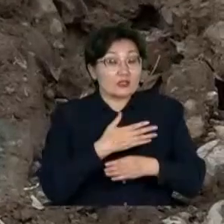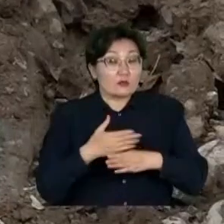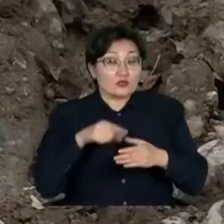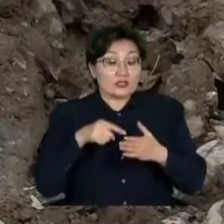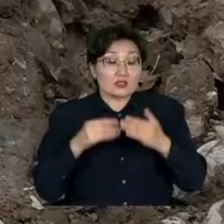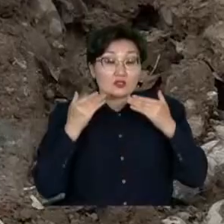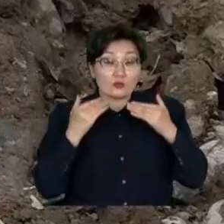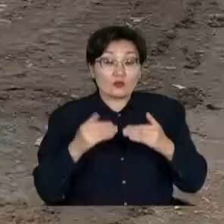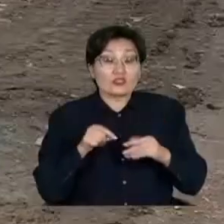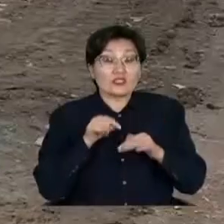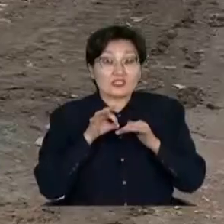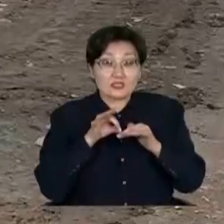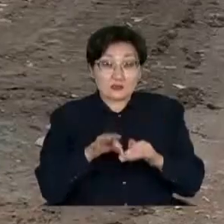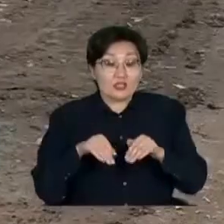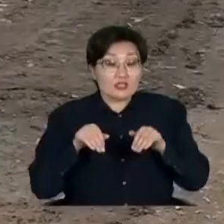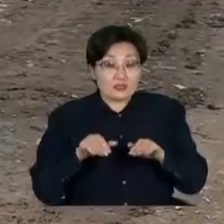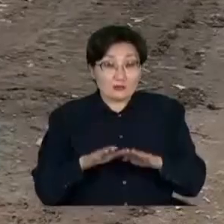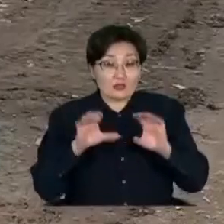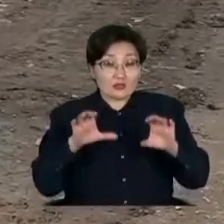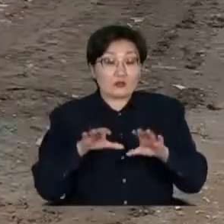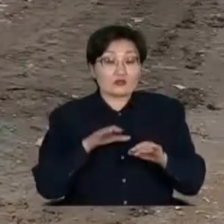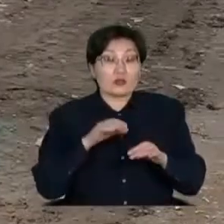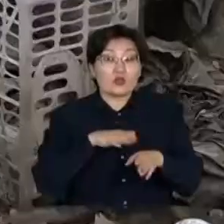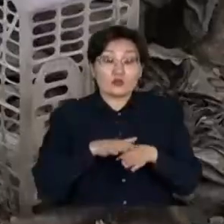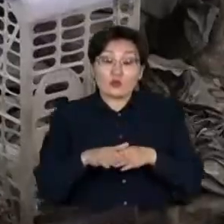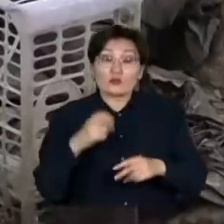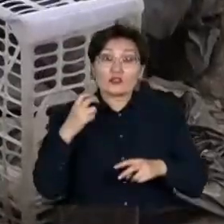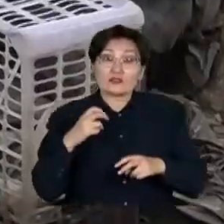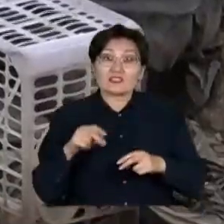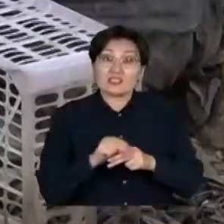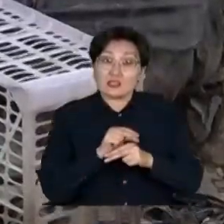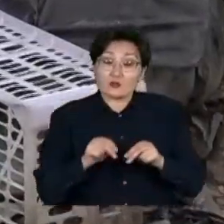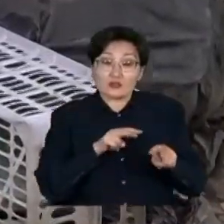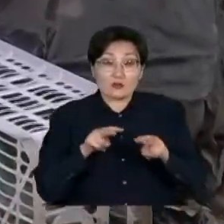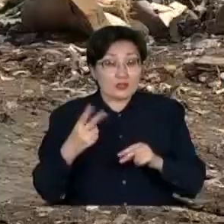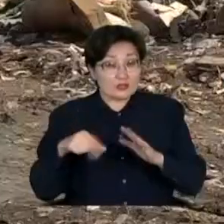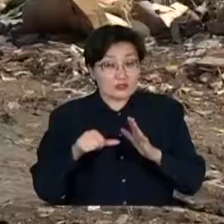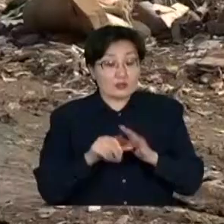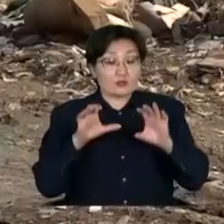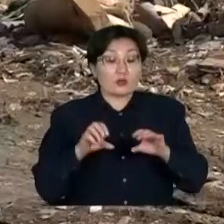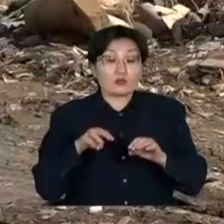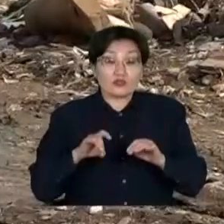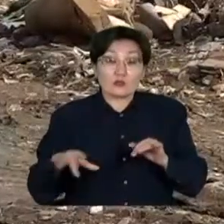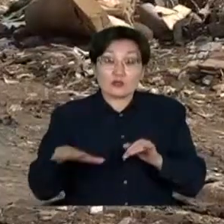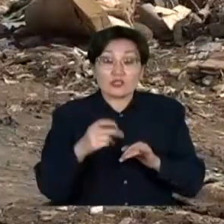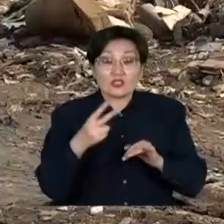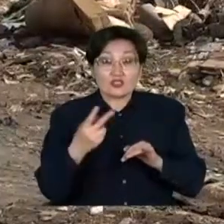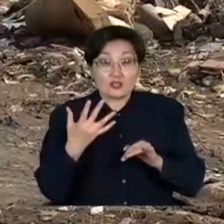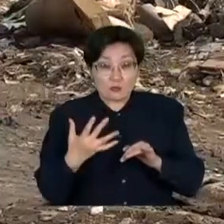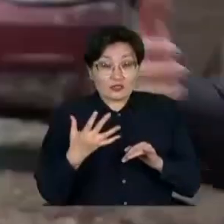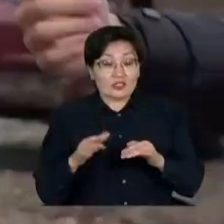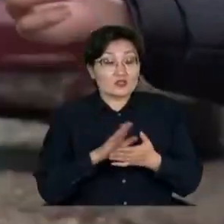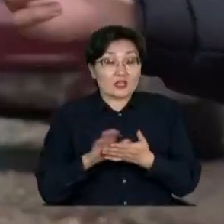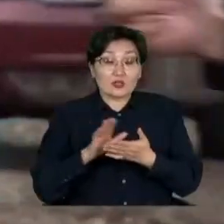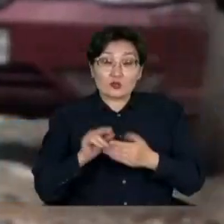мәселенің соңына дейін шешіліп, заңбұзушылықтың толығымен жойылғанын қадағалайды. Мысалы, 26 заңсыз қоқыс орнының бүгінде 25-інде